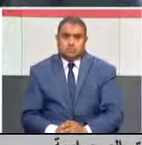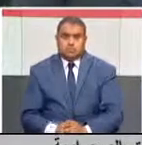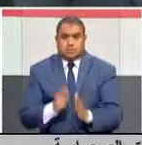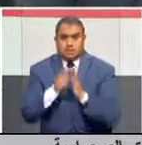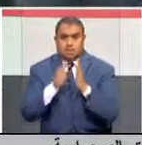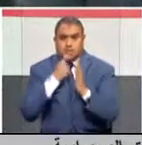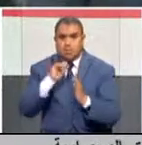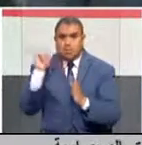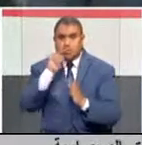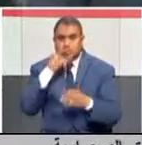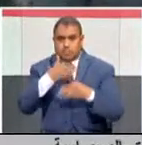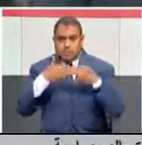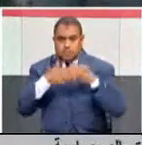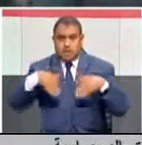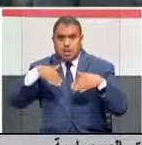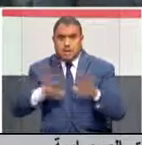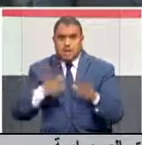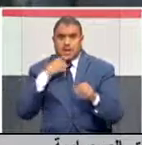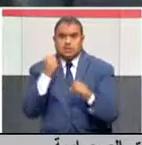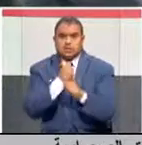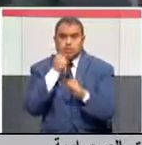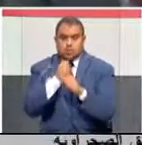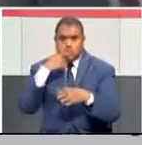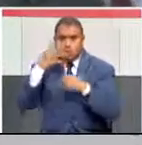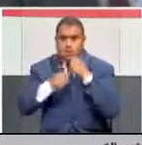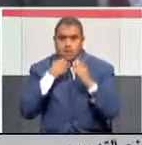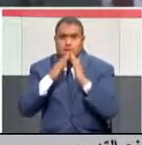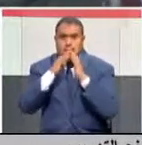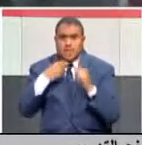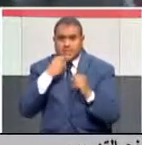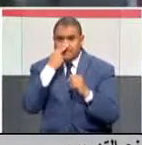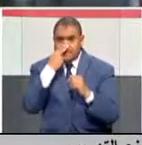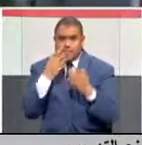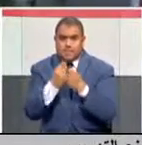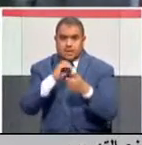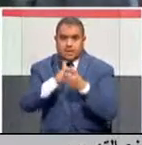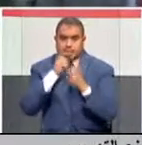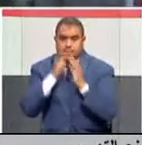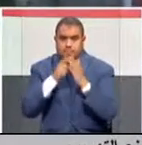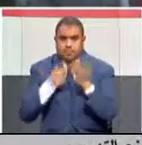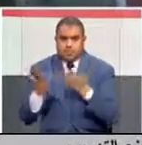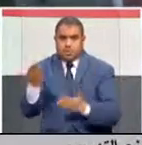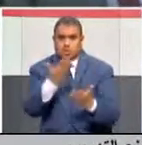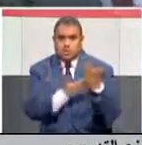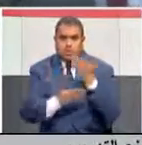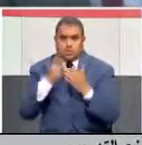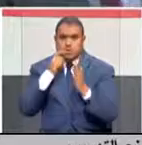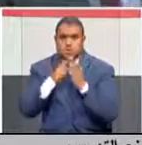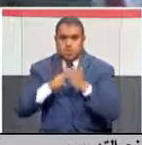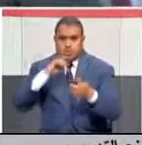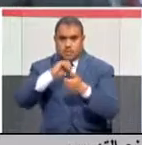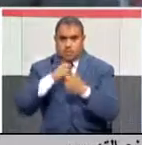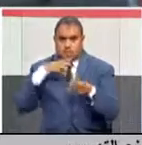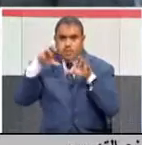إن أهم أسباب إقامة مجلس الأعمال المصري الفنلندي إن الوقت قد حان للتوسع في العلاقات التجارية والاقتصادية المشتركة